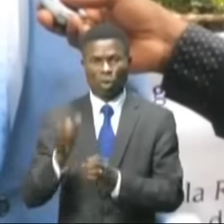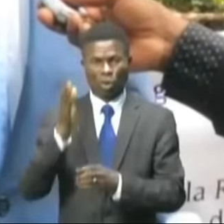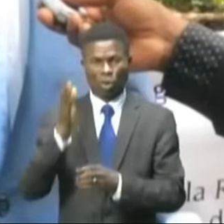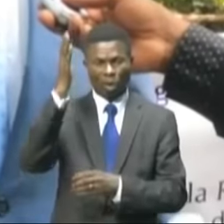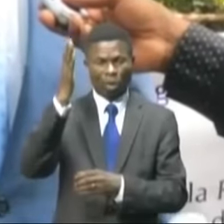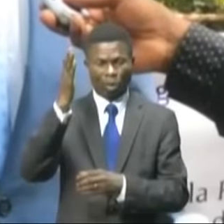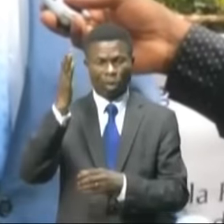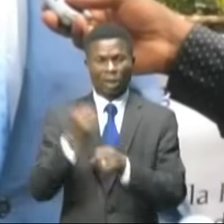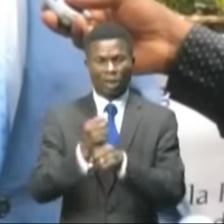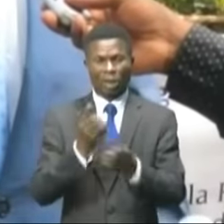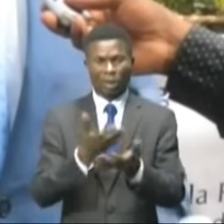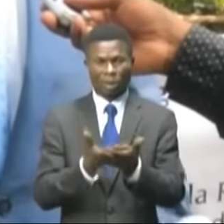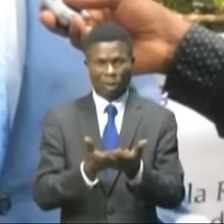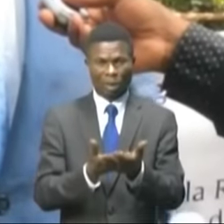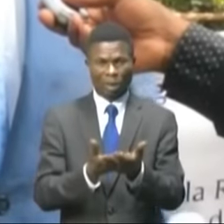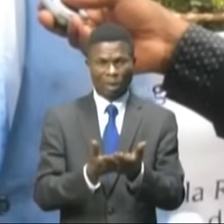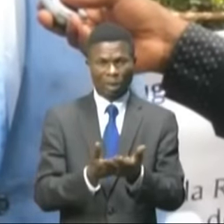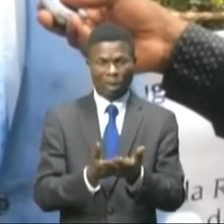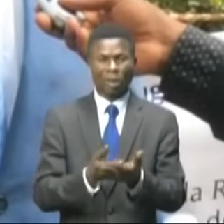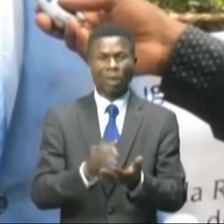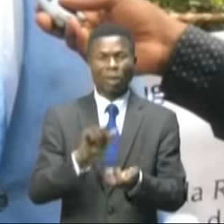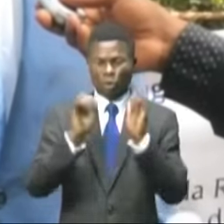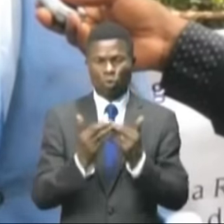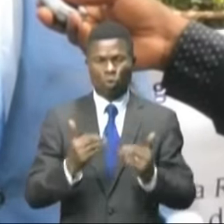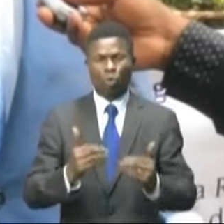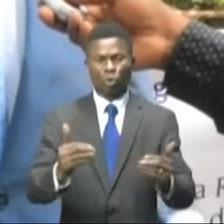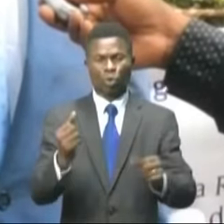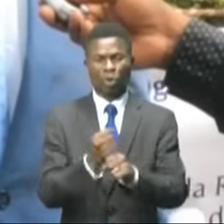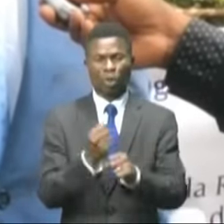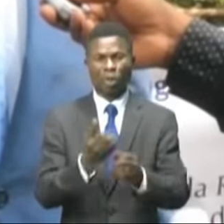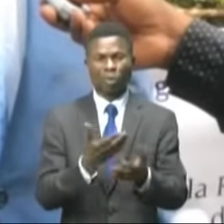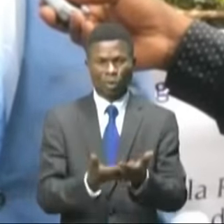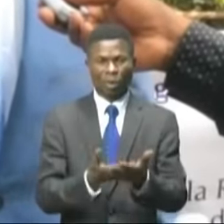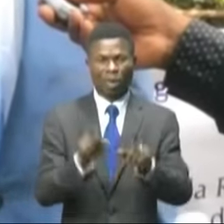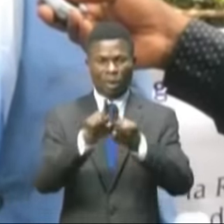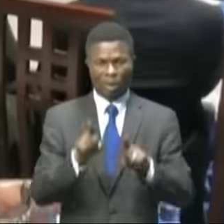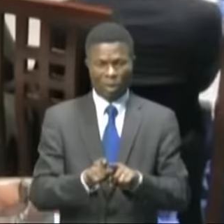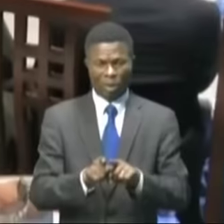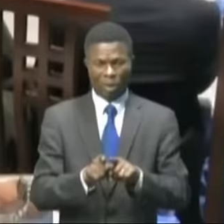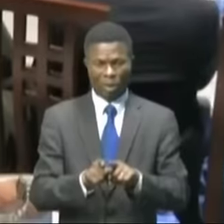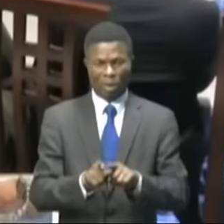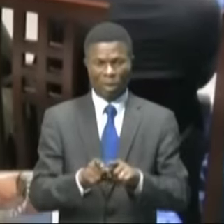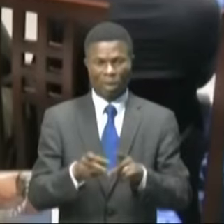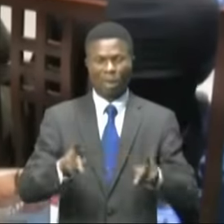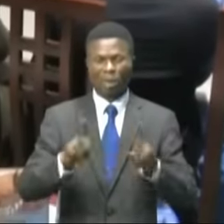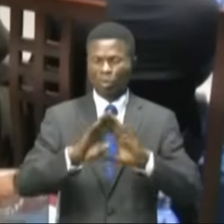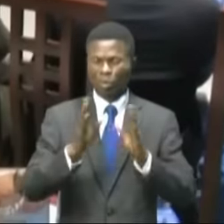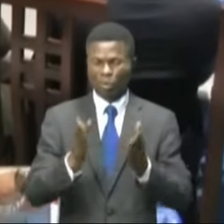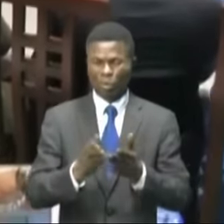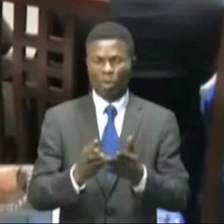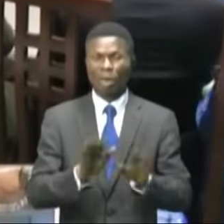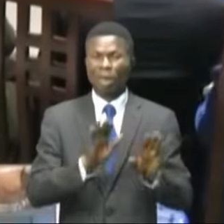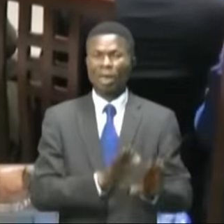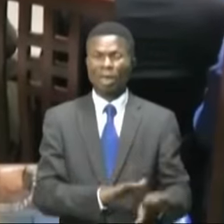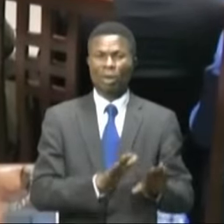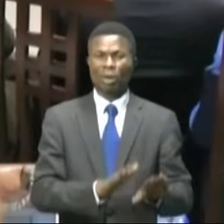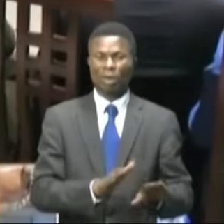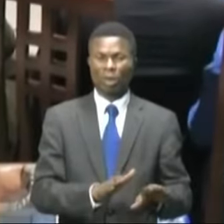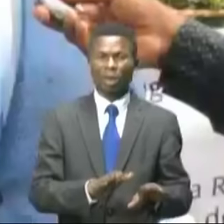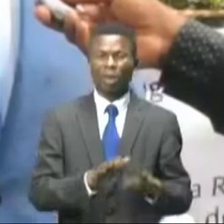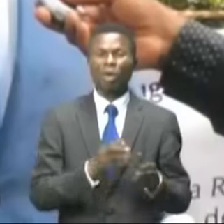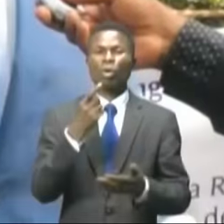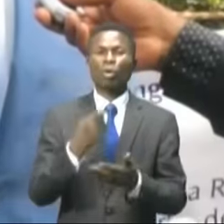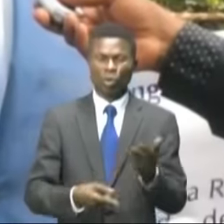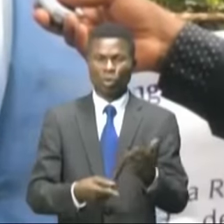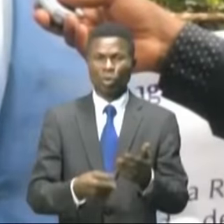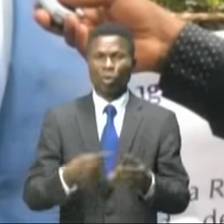national du travail qui va permettre que ce dialogue puisse continuer et ainsi que nous puissions nous mettre d'accord sur la volonté. Mais en attendant, il y a des mesures transitoires parce qu'il faut que